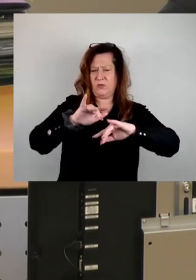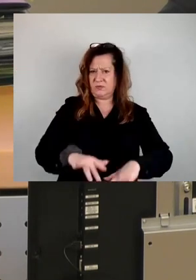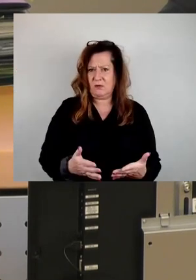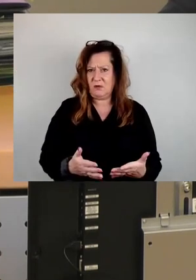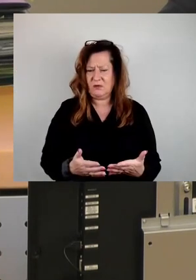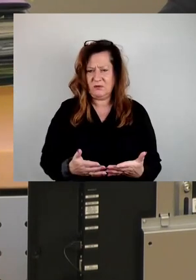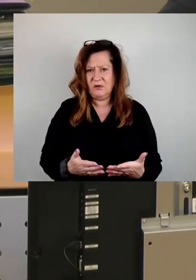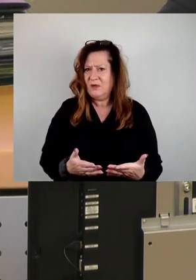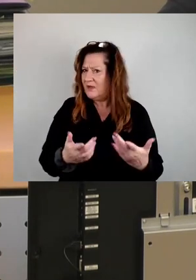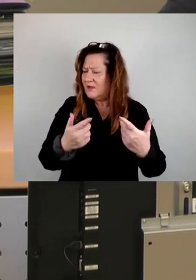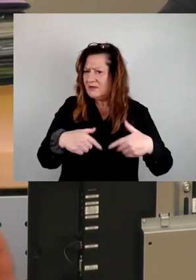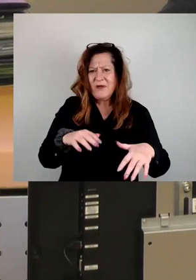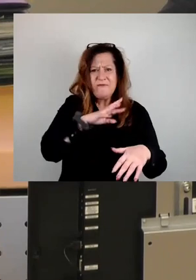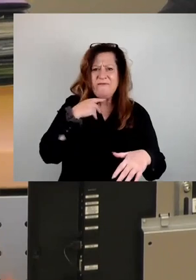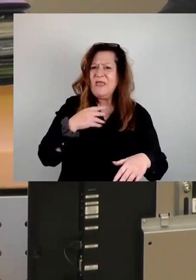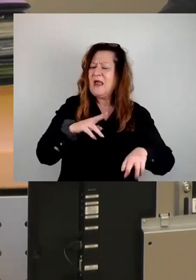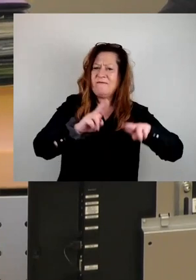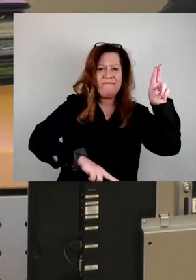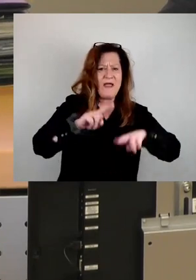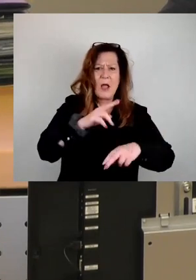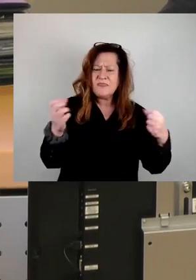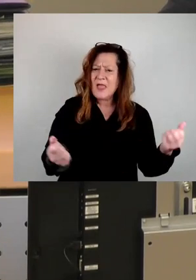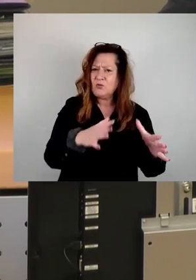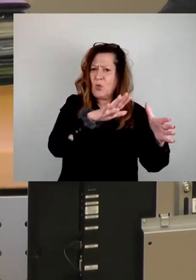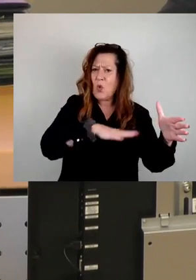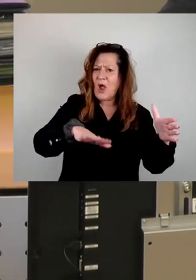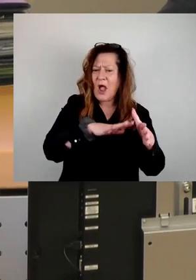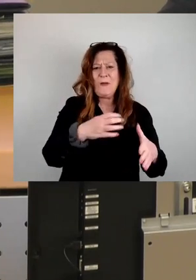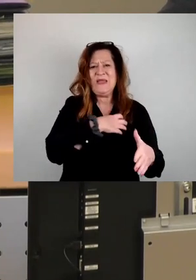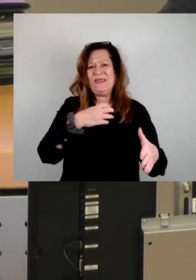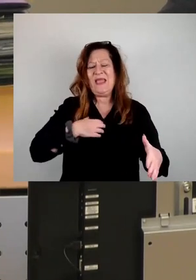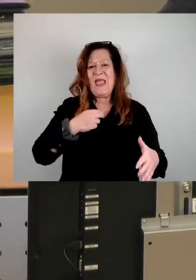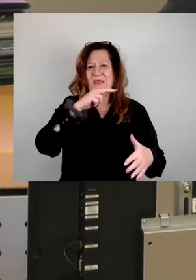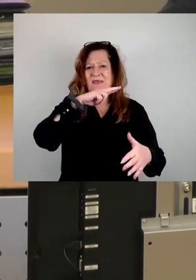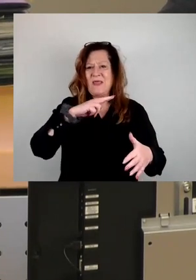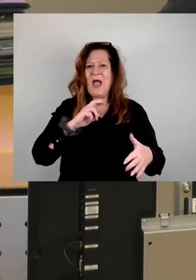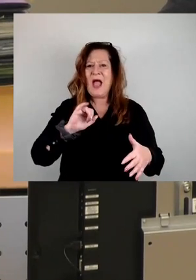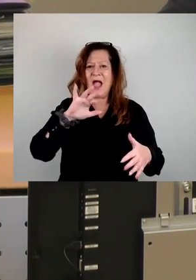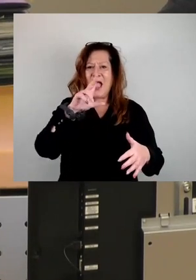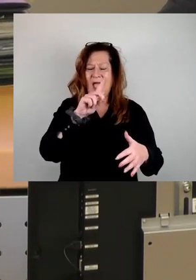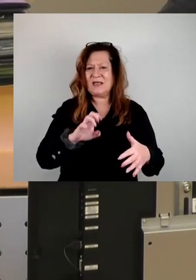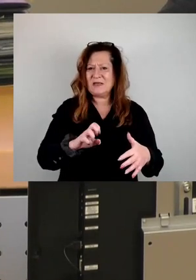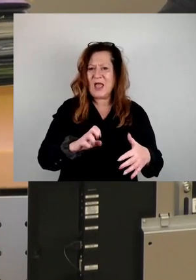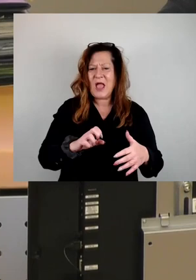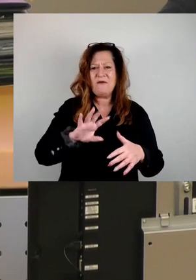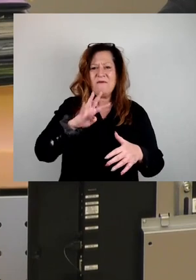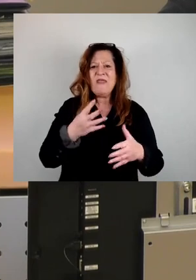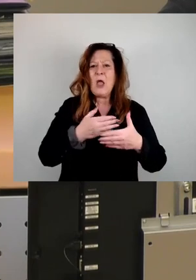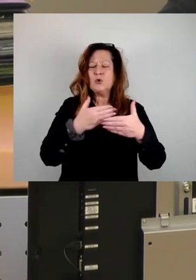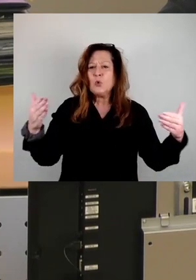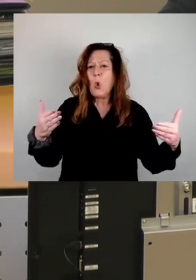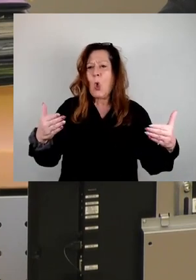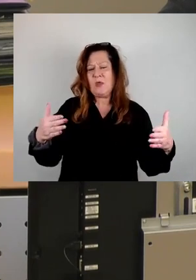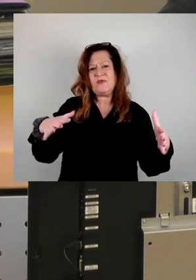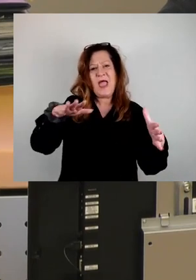viele verschiedene Naturräume. Wir sind aufgrund der Dresdner Heide viertgrößte Flächenstadt Deutschlands. Das kann man ja noch ein bisschen zelebrieren.